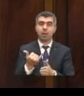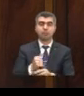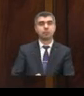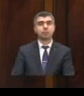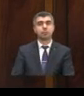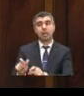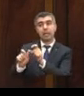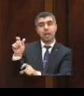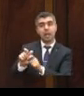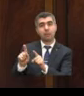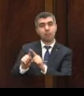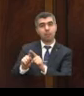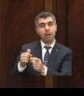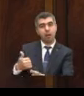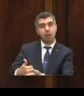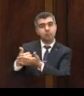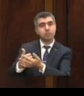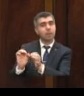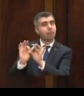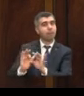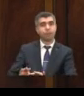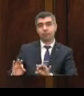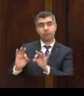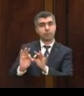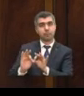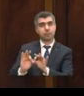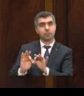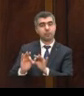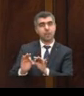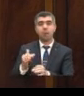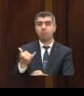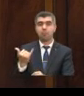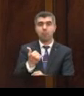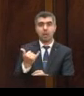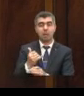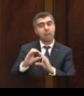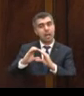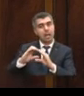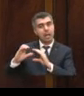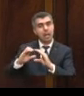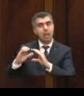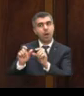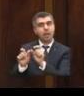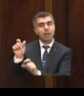ما عندهاش اللي كيمثلها. واليوم أملنا أن تفتحوا حوار مع هاد الناس، لأن